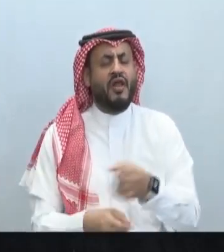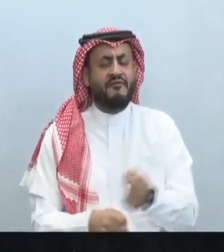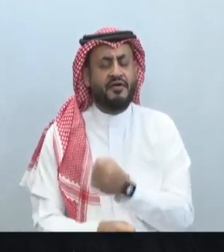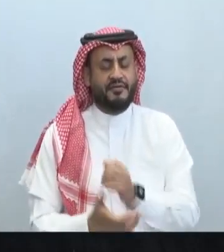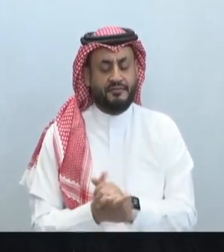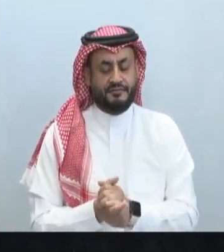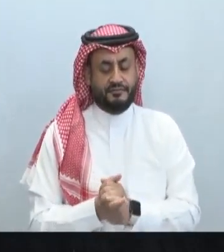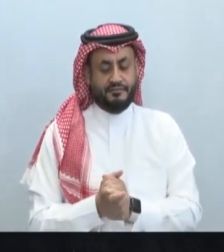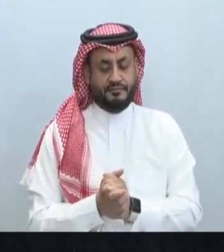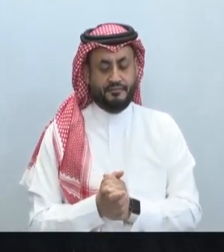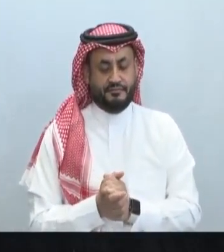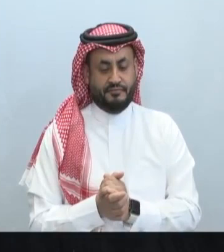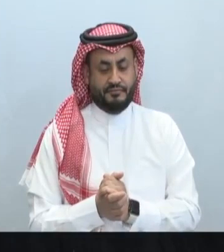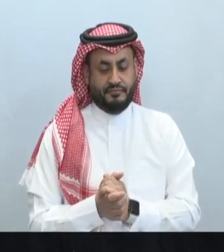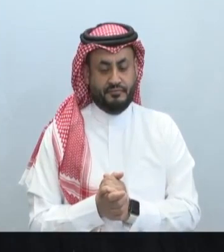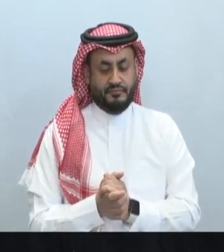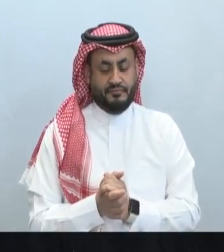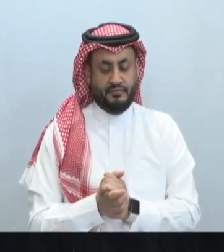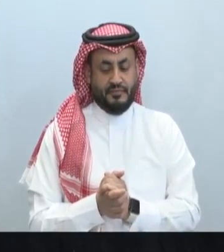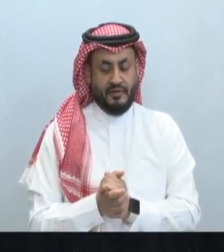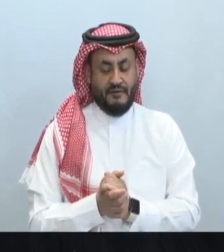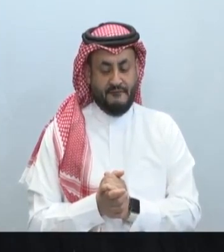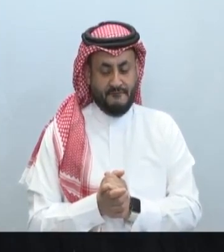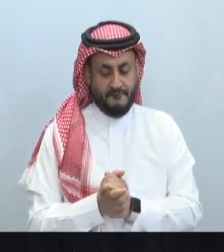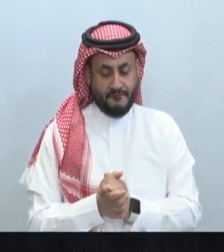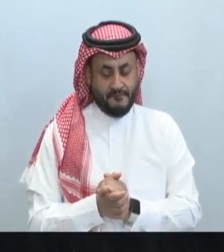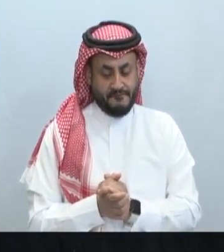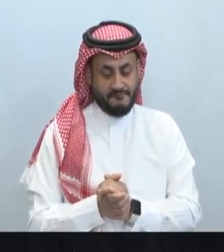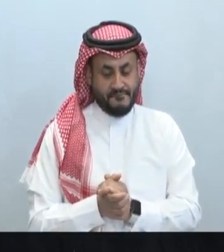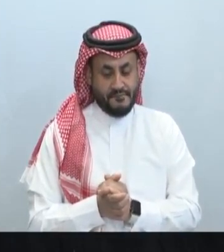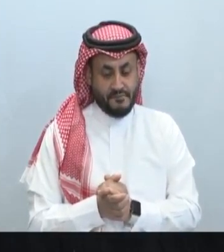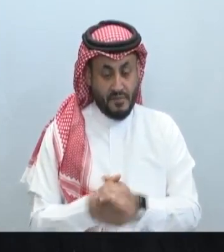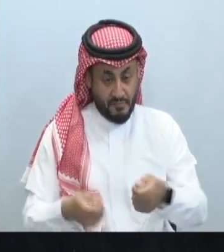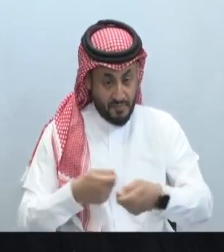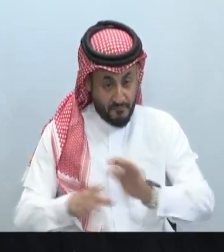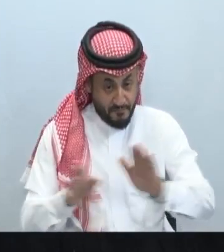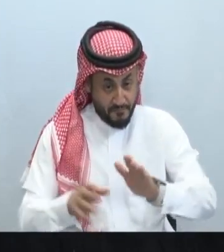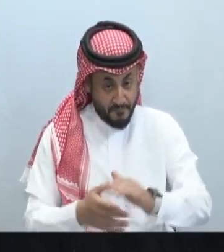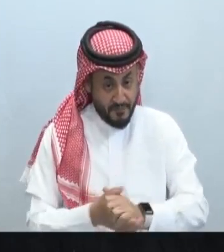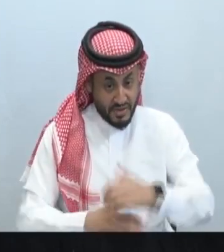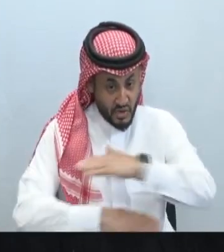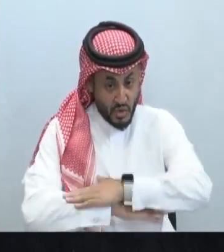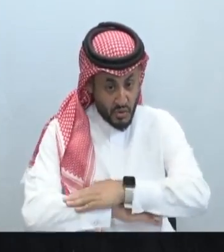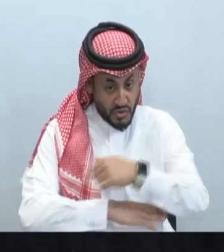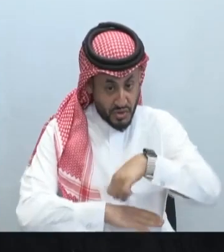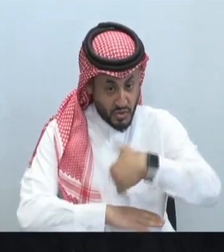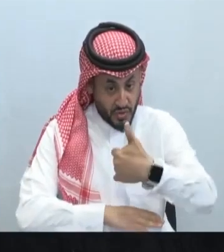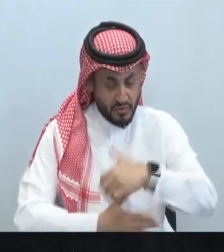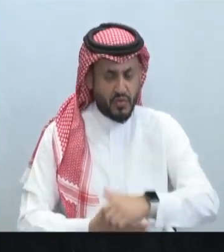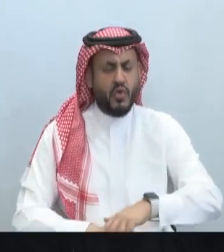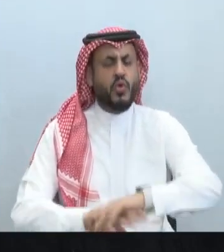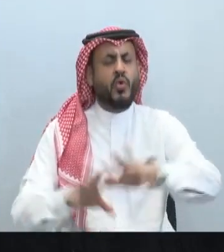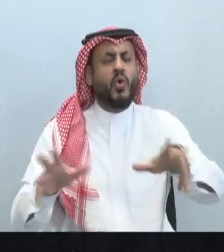اكتسب السمعه وياتي الناس الي ويشترون فقط في البيع والشراء لا وانما في